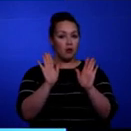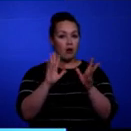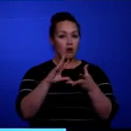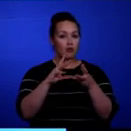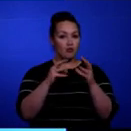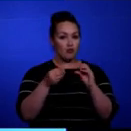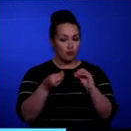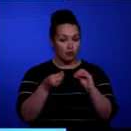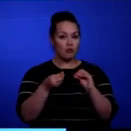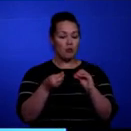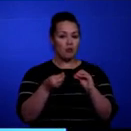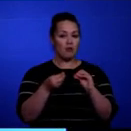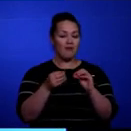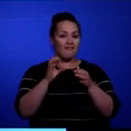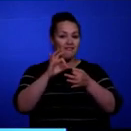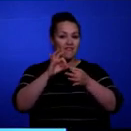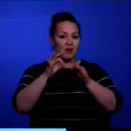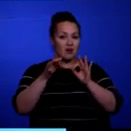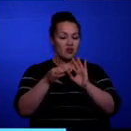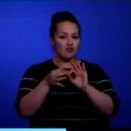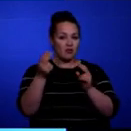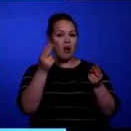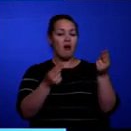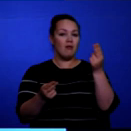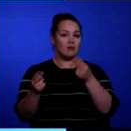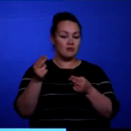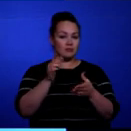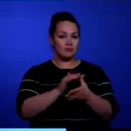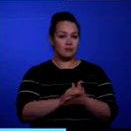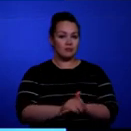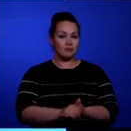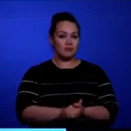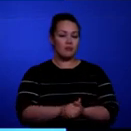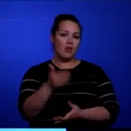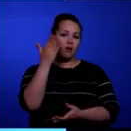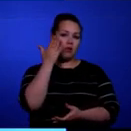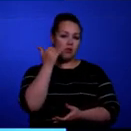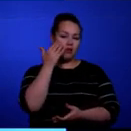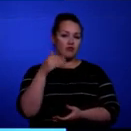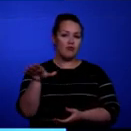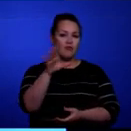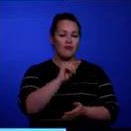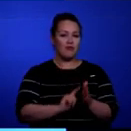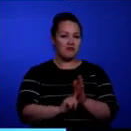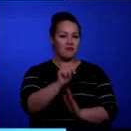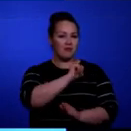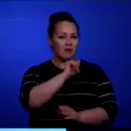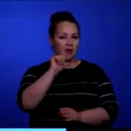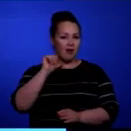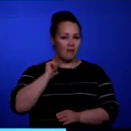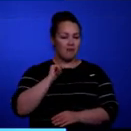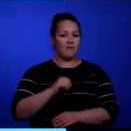даже не буквенных о картинах выражений легче всего наверное начать самого начала